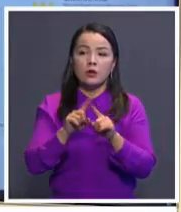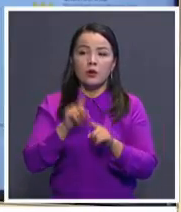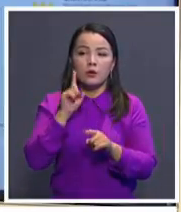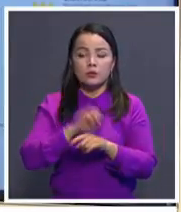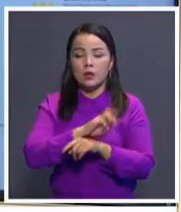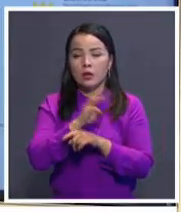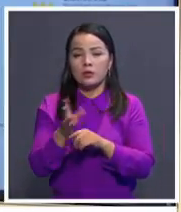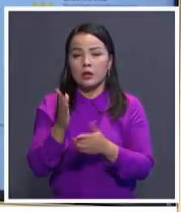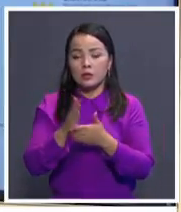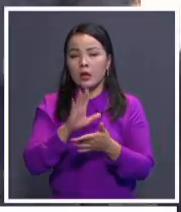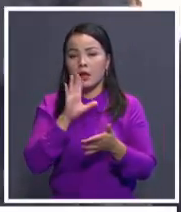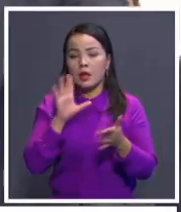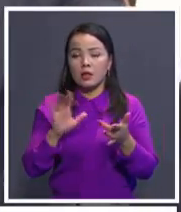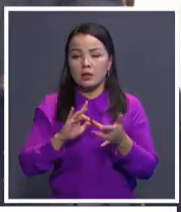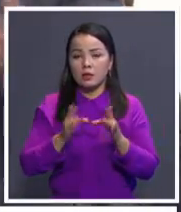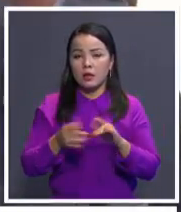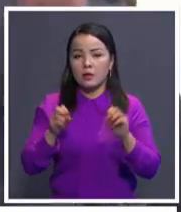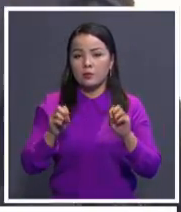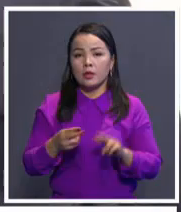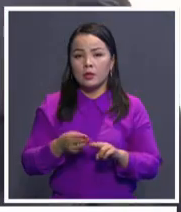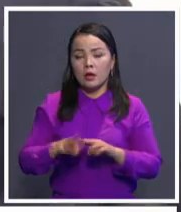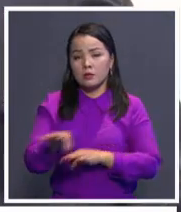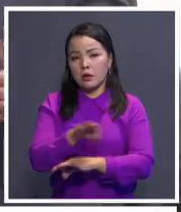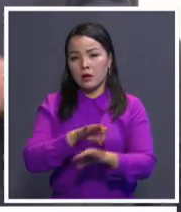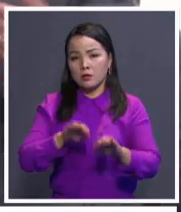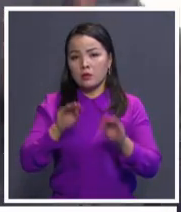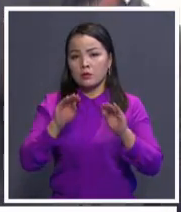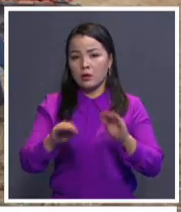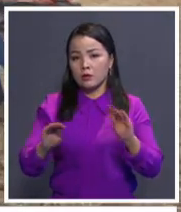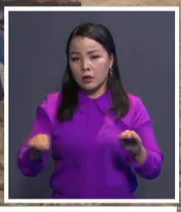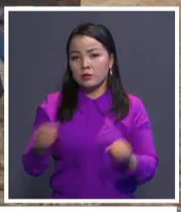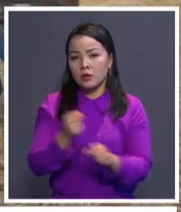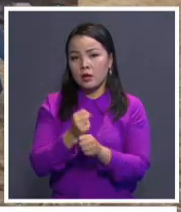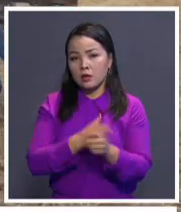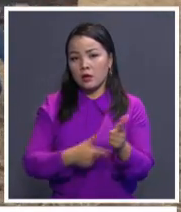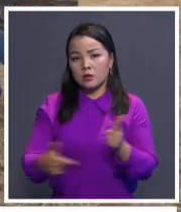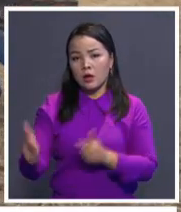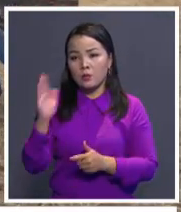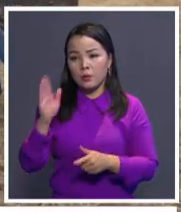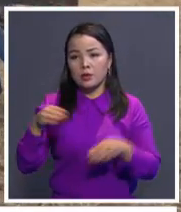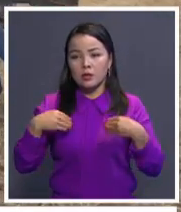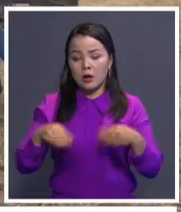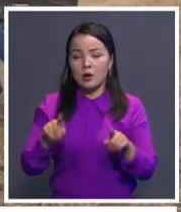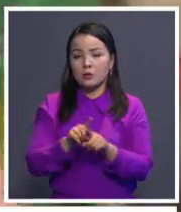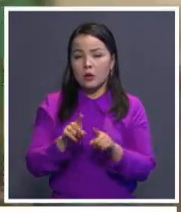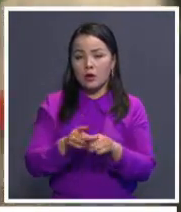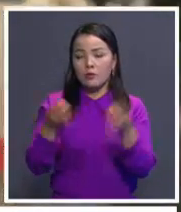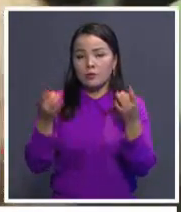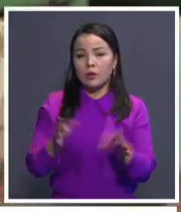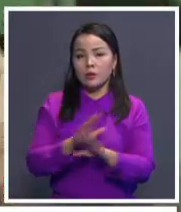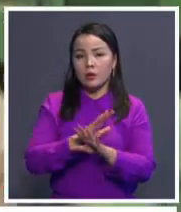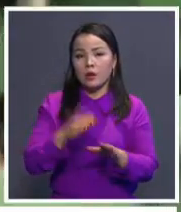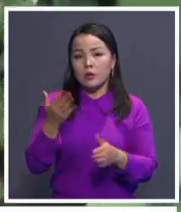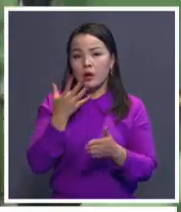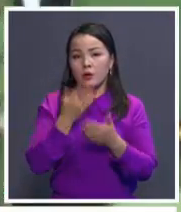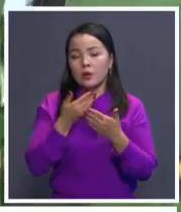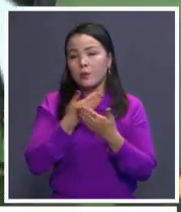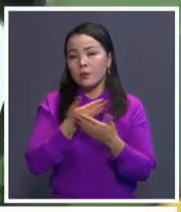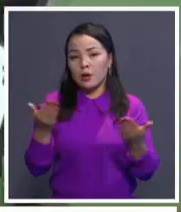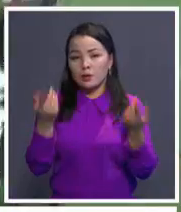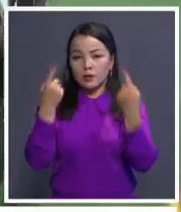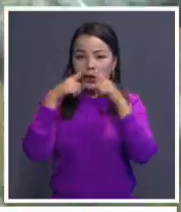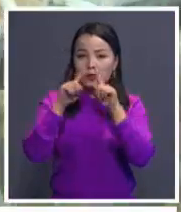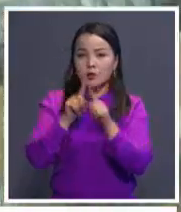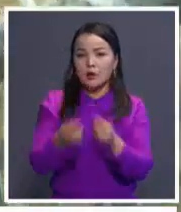жайылымдарды электронды картаға түсіреміз. Жиында ауыл шаруашылығына жаңа технологияларды енгізу жайлы тек айтылып қана қоймай, соңғы үлгідегі